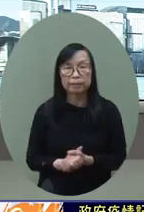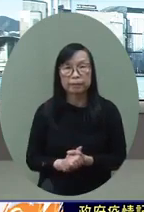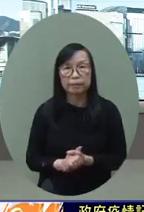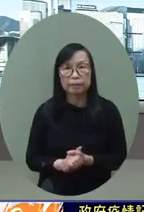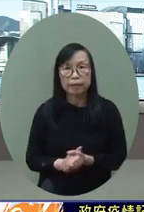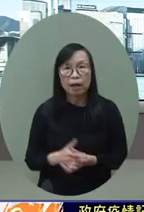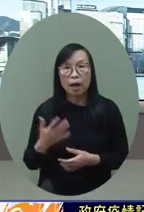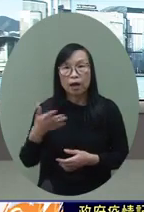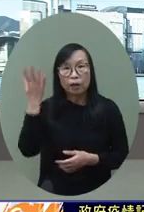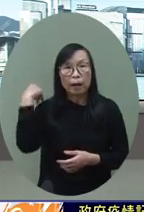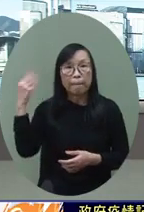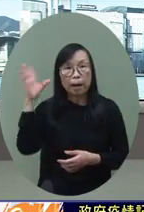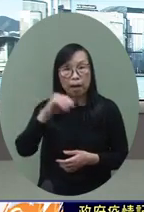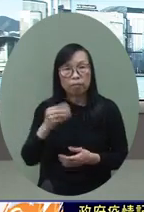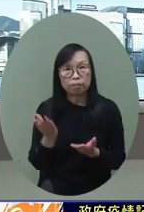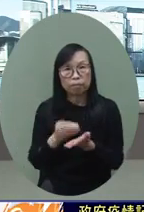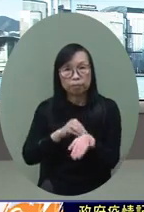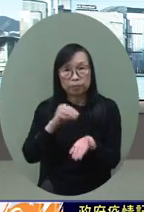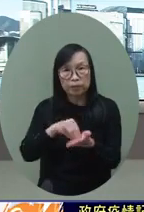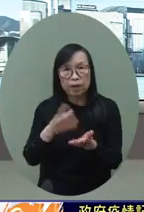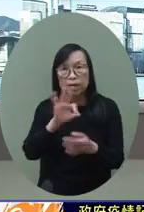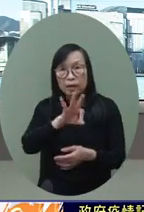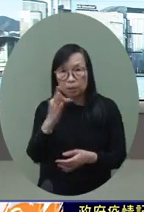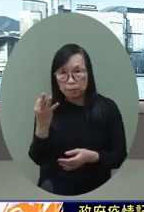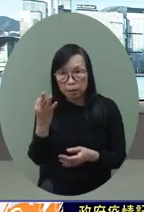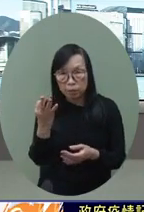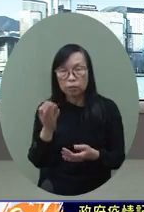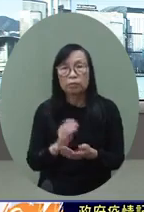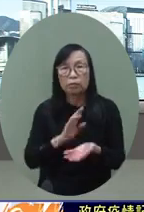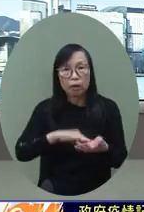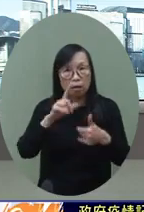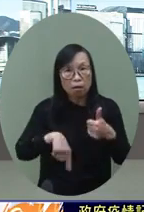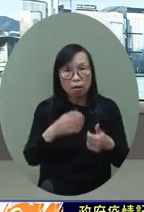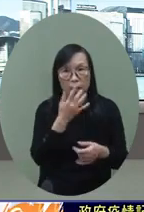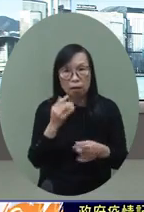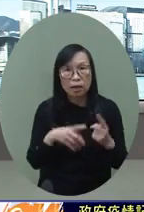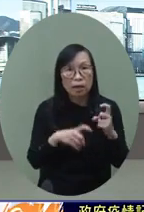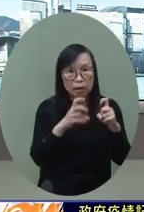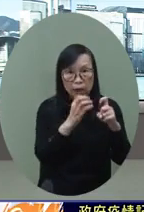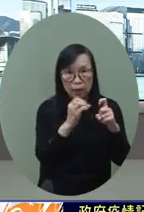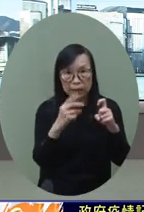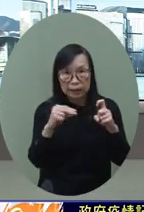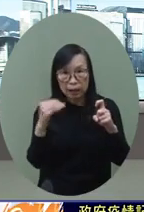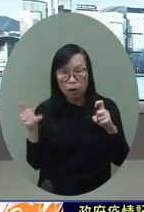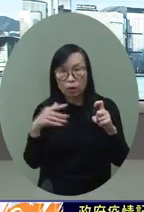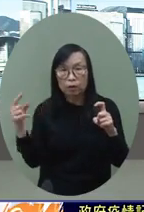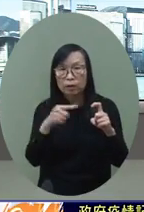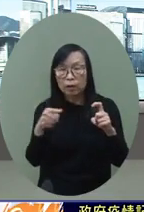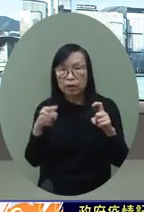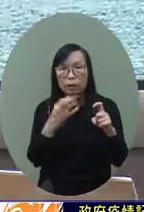我哋去到昨晚就確診咗33宗個案咯。個案編號係9076去到